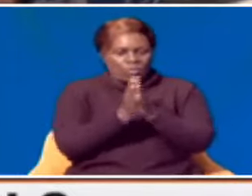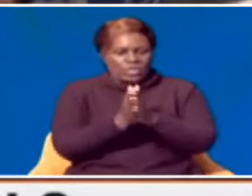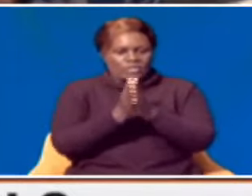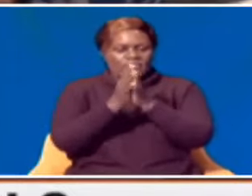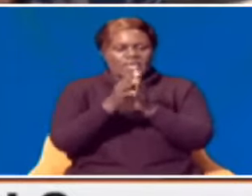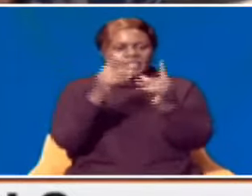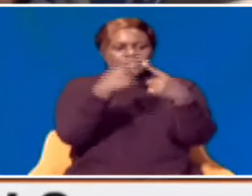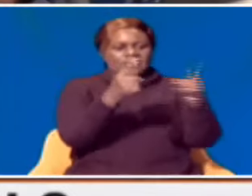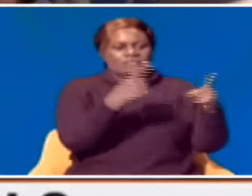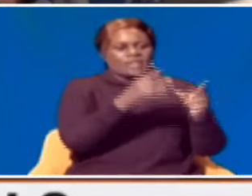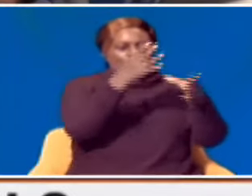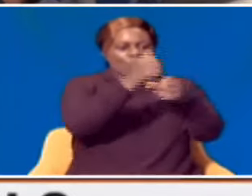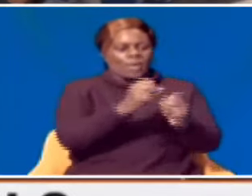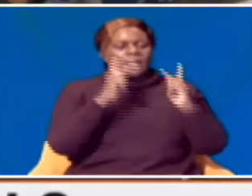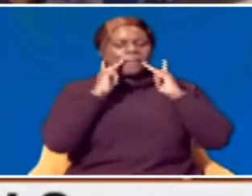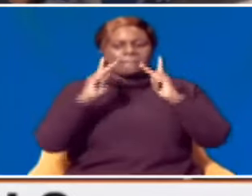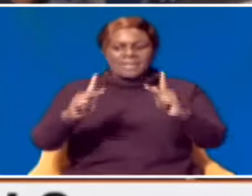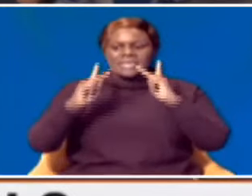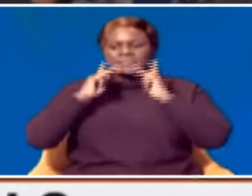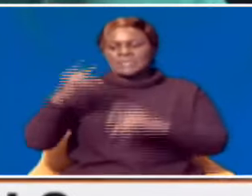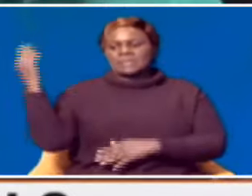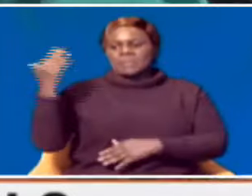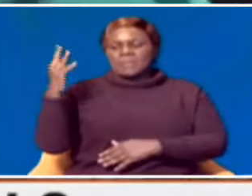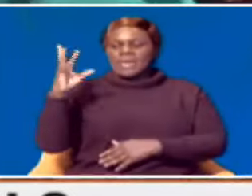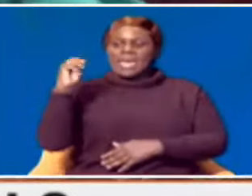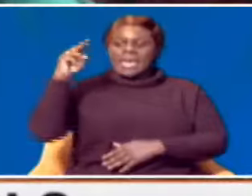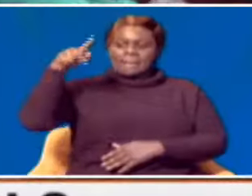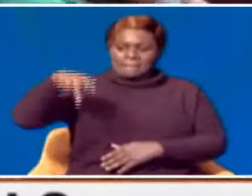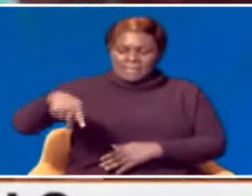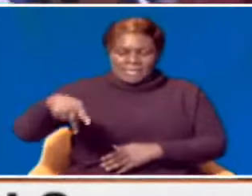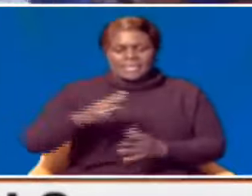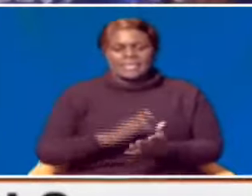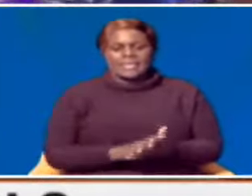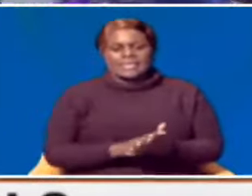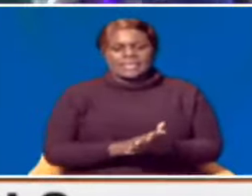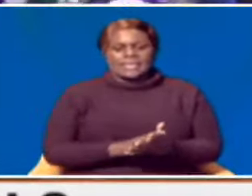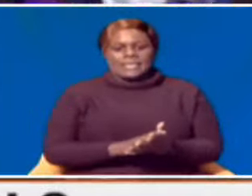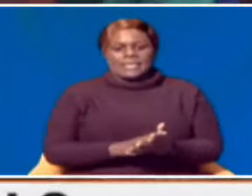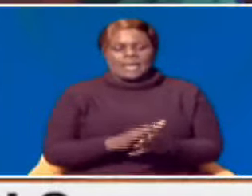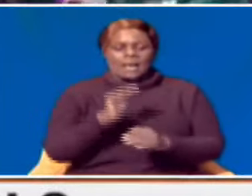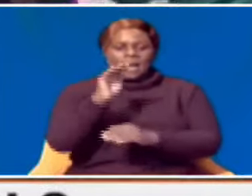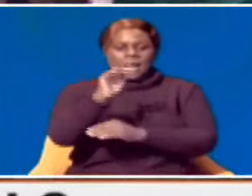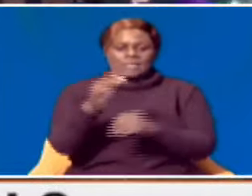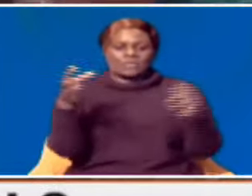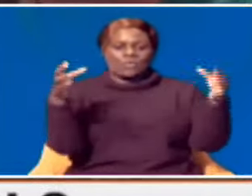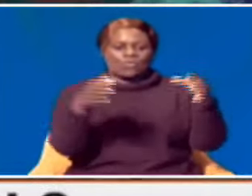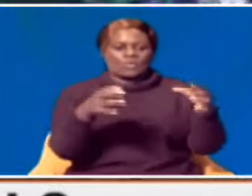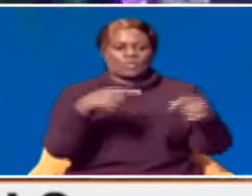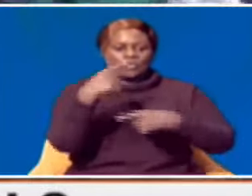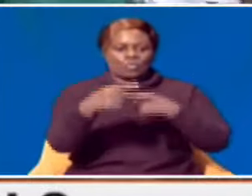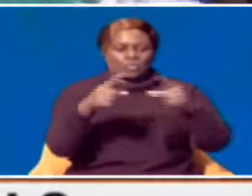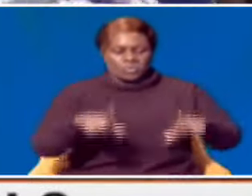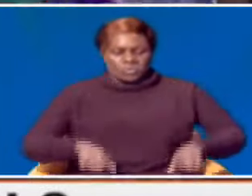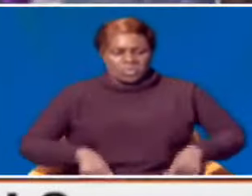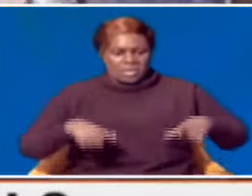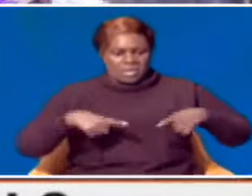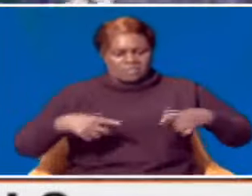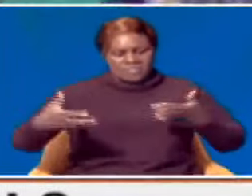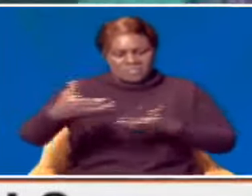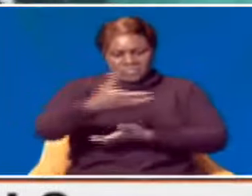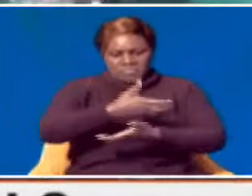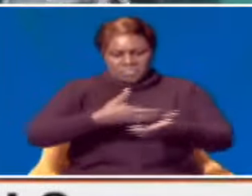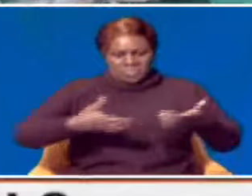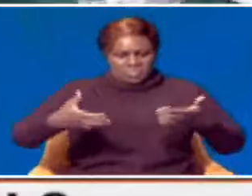mashirika mbalimbali kuhubiri amani. Kwa upande wake, mbunge wa Lagdera Abdikadir Hussein amewaomba wakazi kuendelea kuishi na uwiano